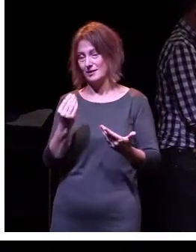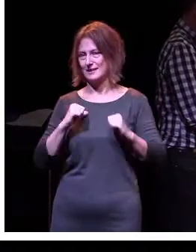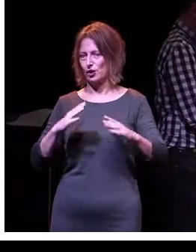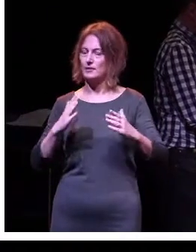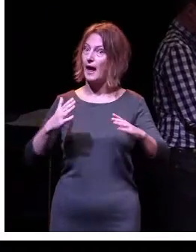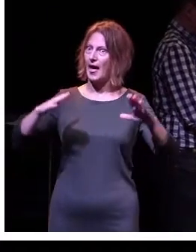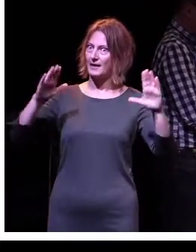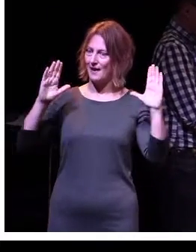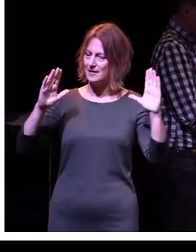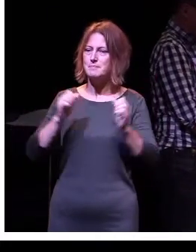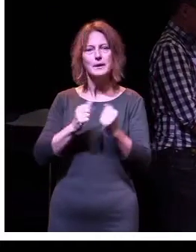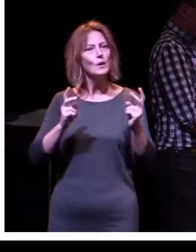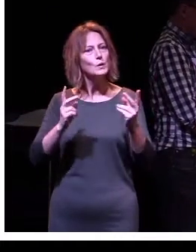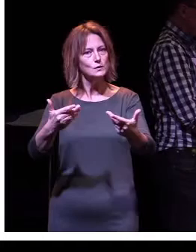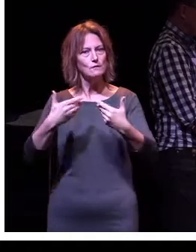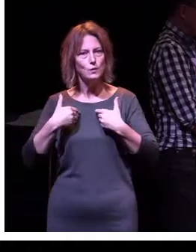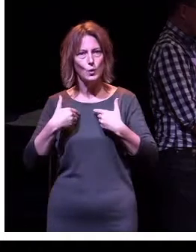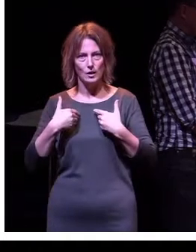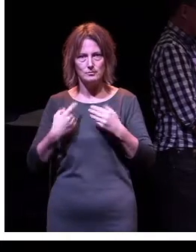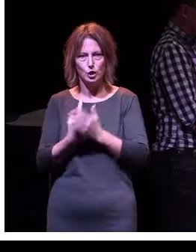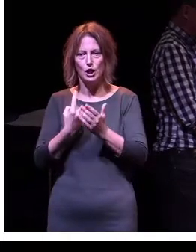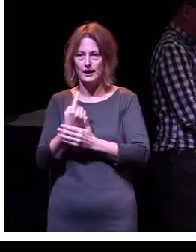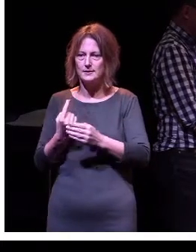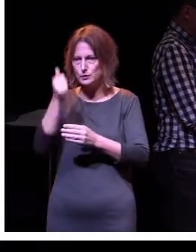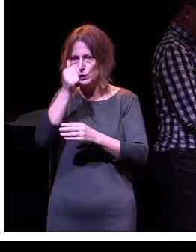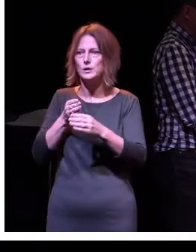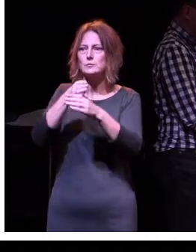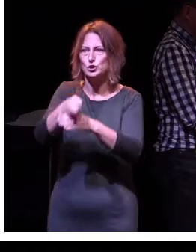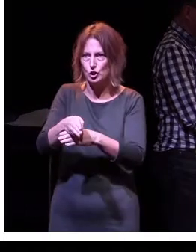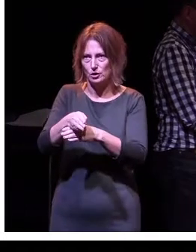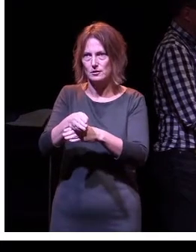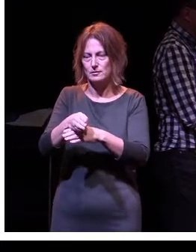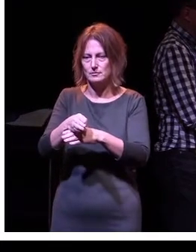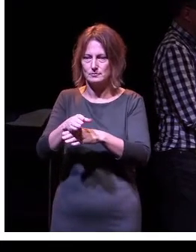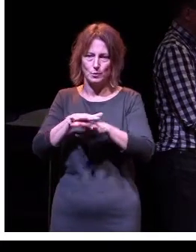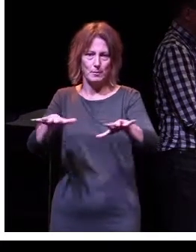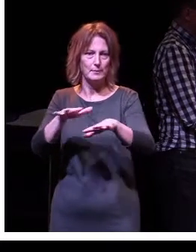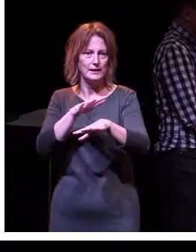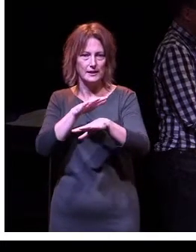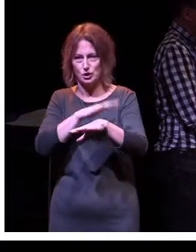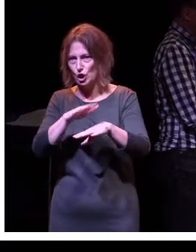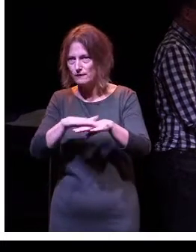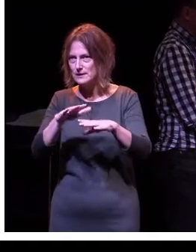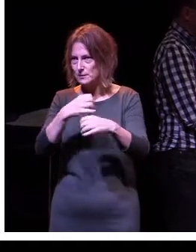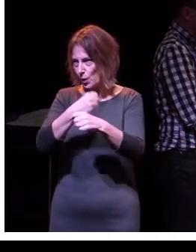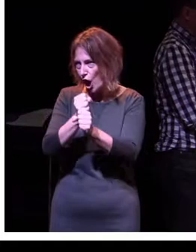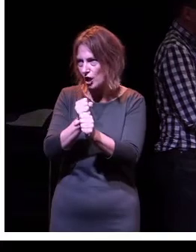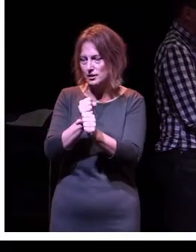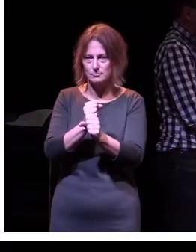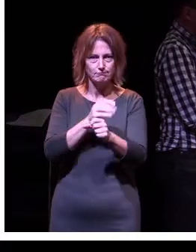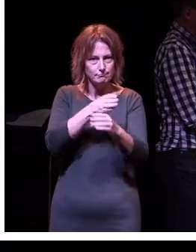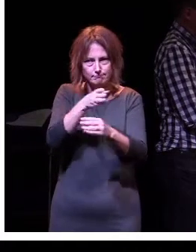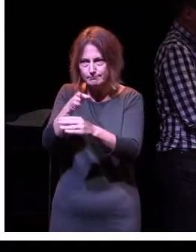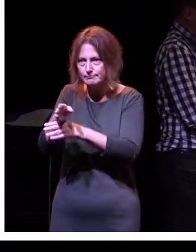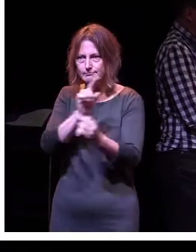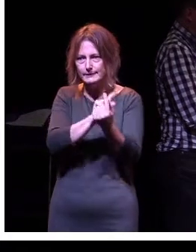att man får ett studiebesök på public service och får träffa de olika bolagen. Och sen